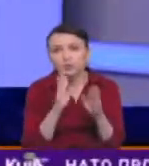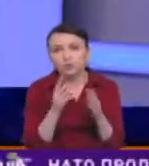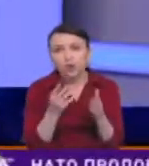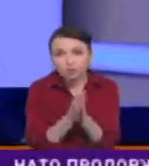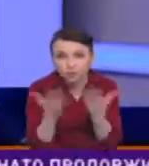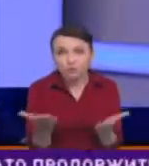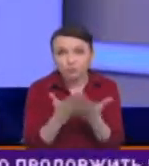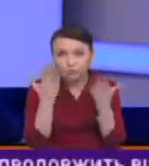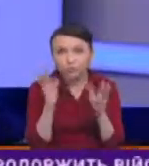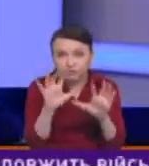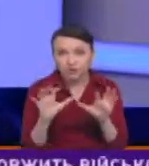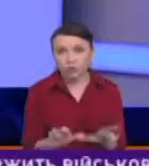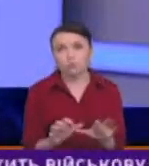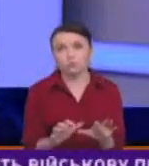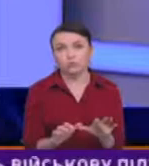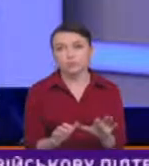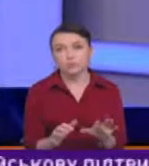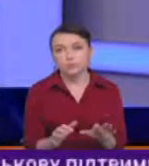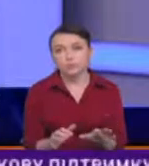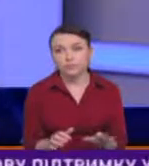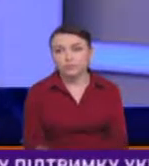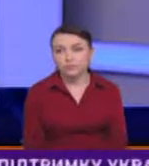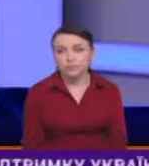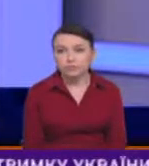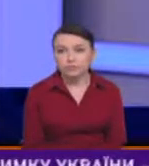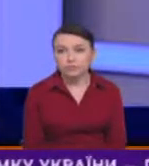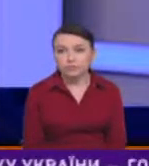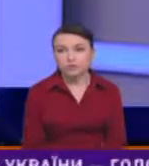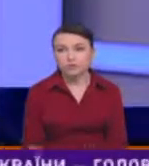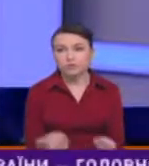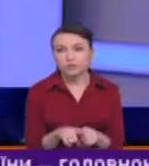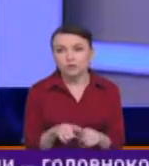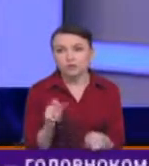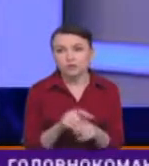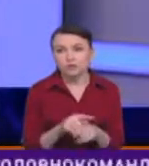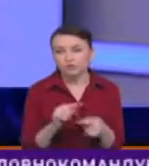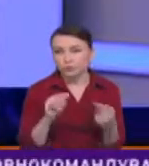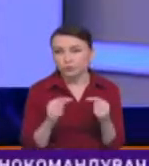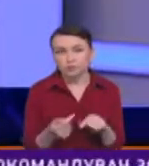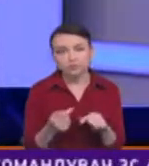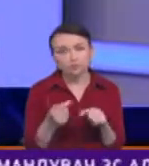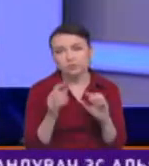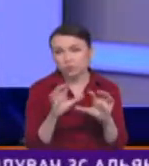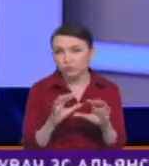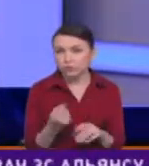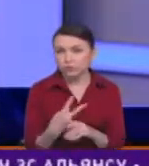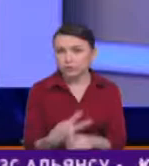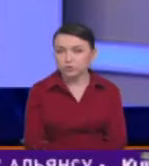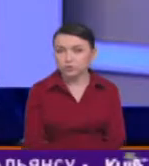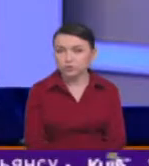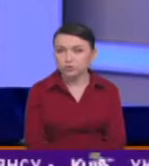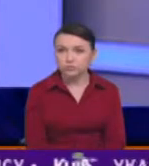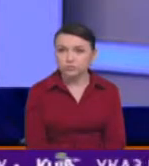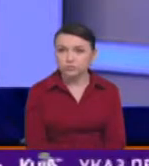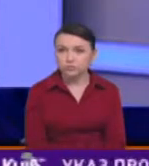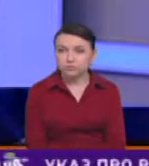відкрийте, прочитайте закон. Значить, тому таке призначення явно суперечить закону про люстрацію. Так